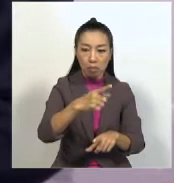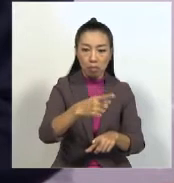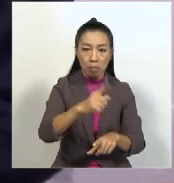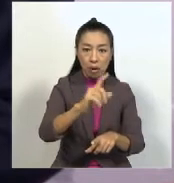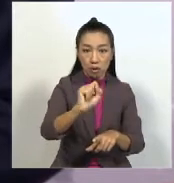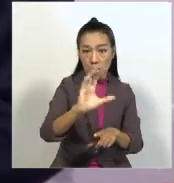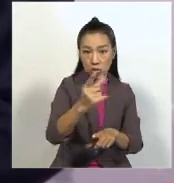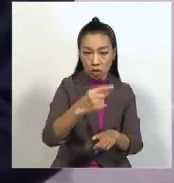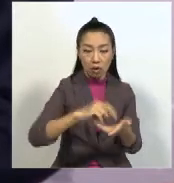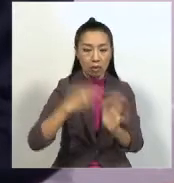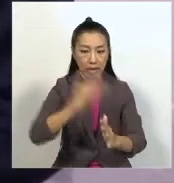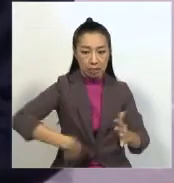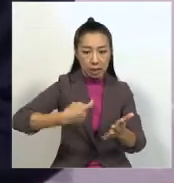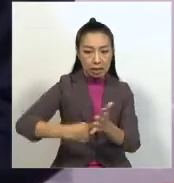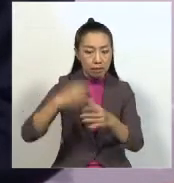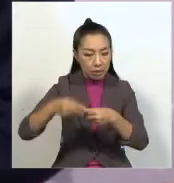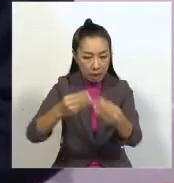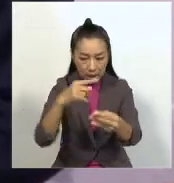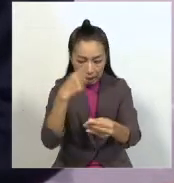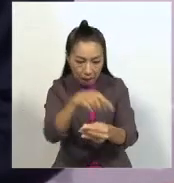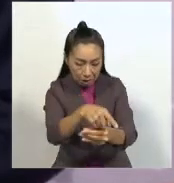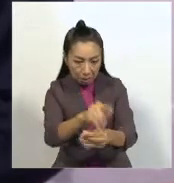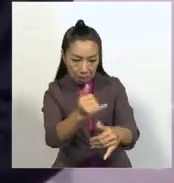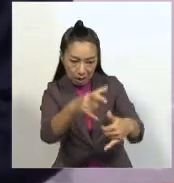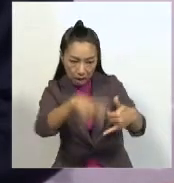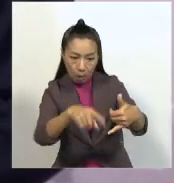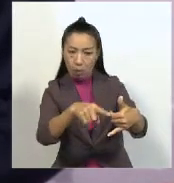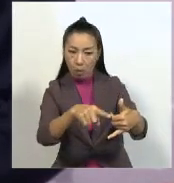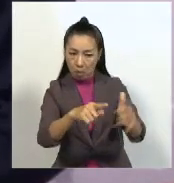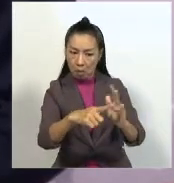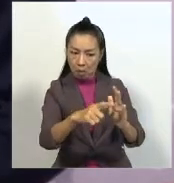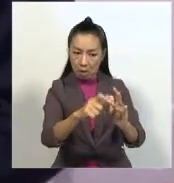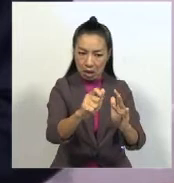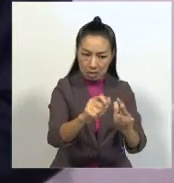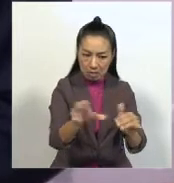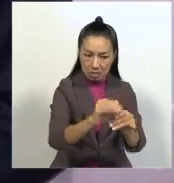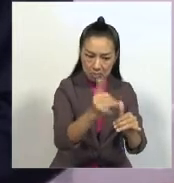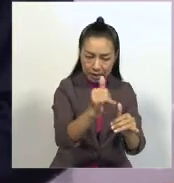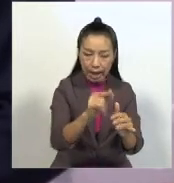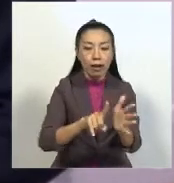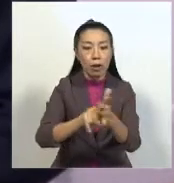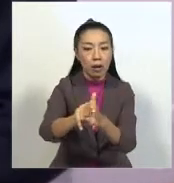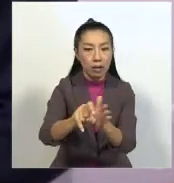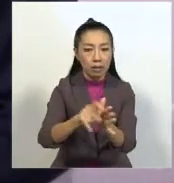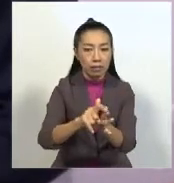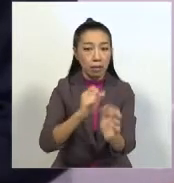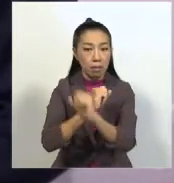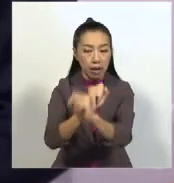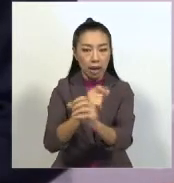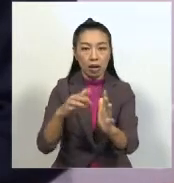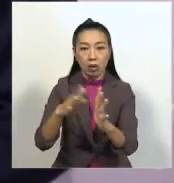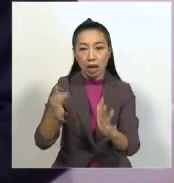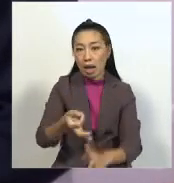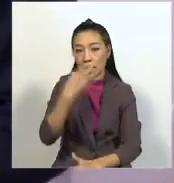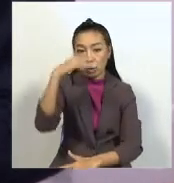ก่อนการสัมผัสเชื้อแก่ผู้ที่มีความเสี่ยงที่จะติดเชื้อ HIV นะอันนี้ก็สานต่อของพระเจ้าวรงเธอพระองค์